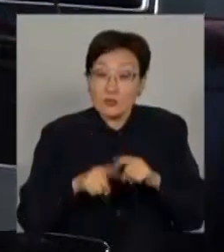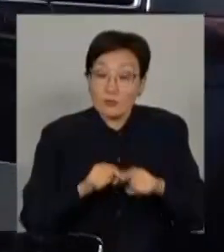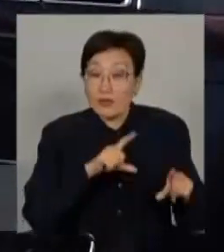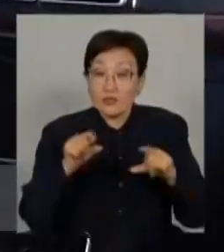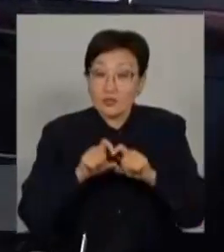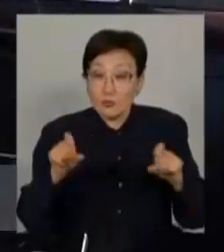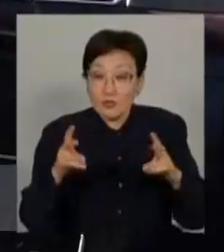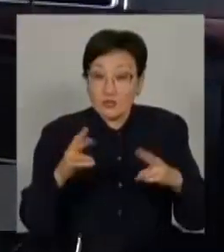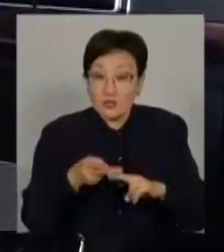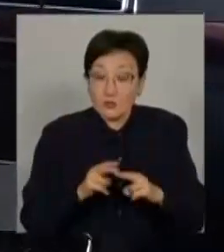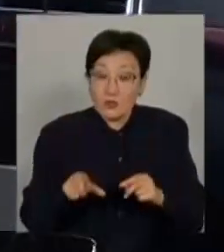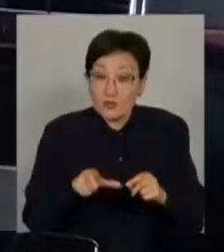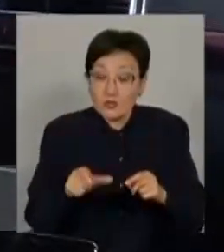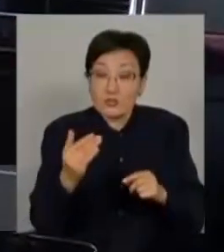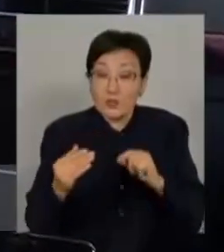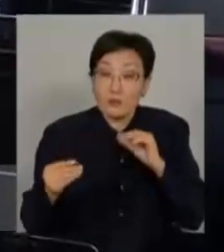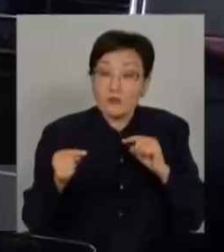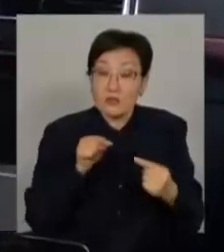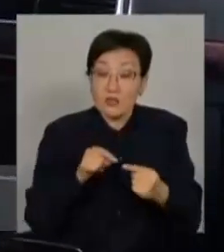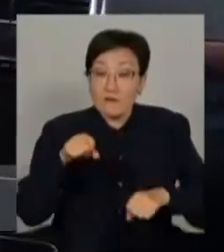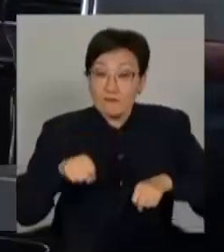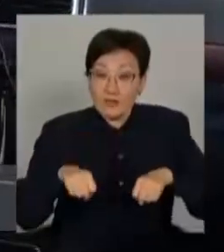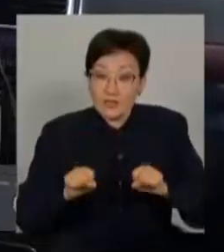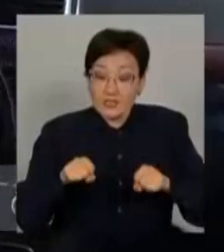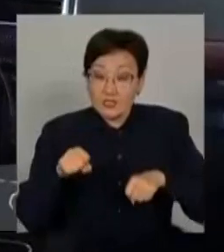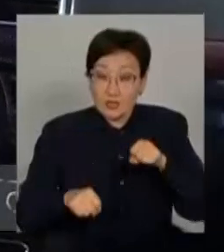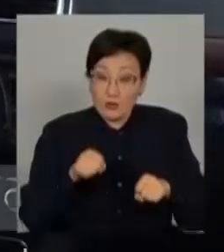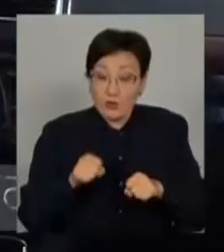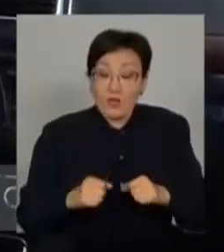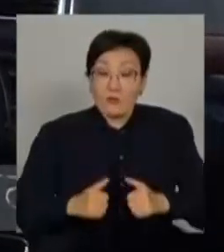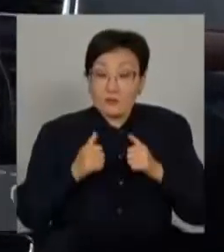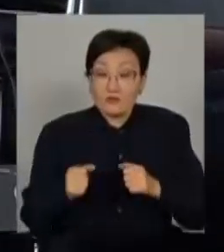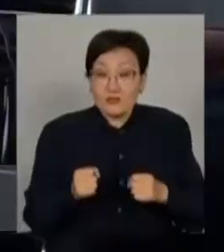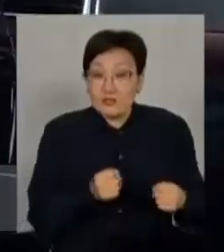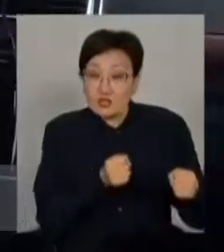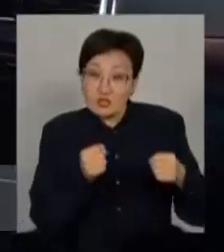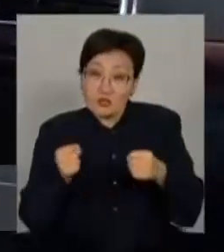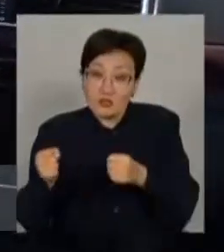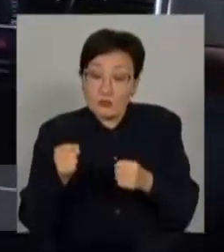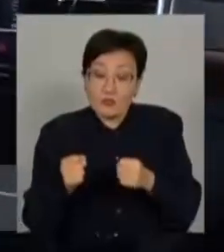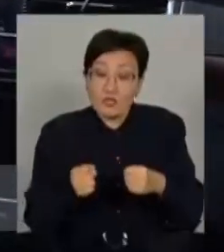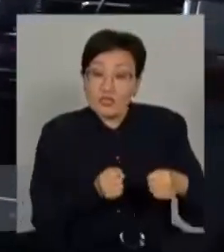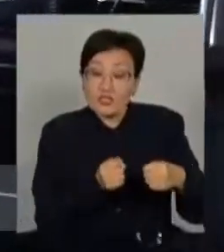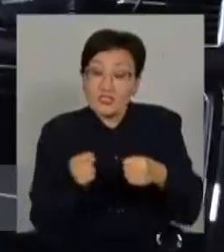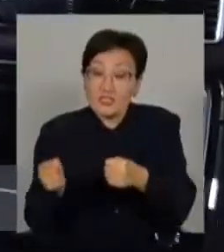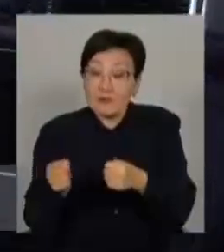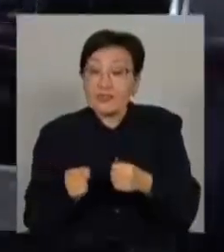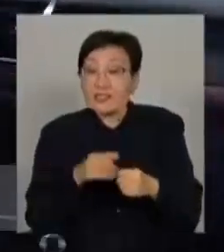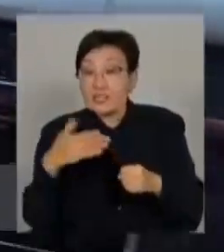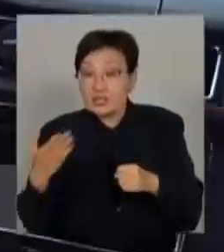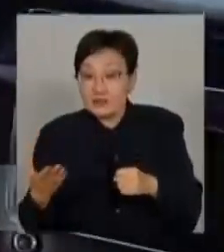магазин. Однако на этом пути ему встретился велосипедист. Попытавшись избежать столкновения, он резко вывернул руль